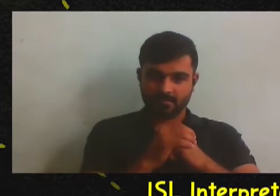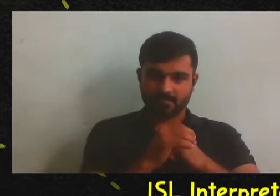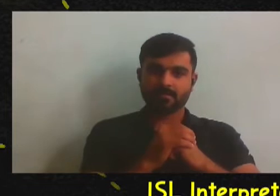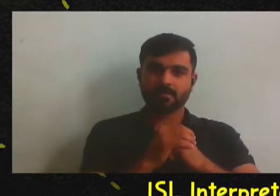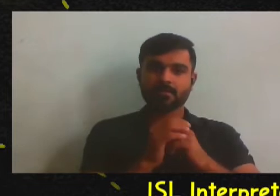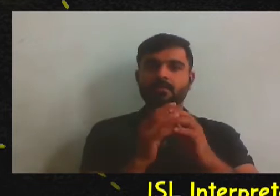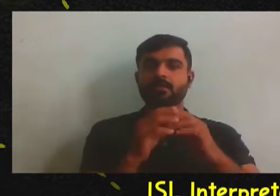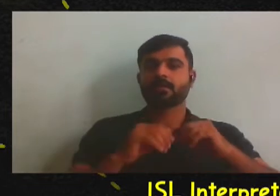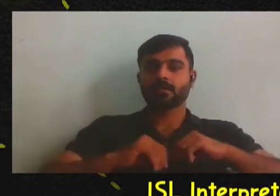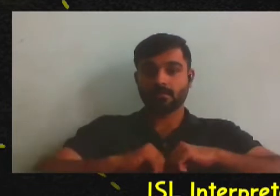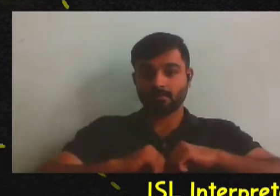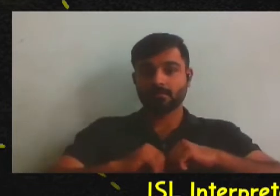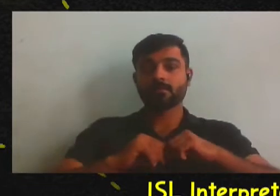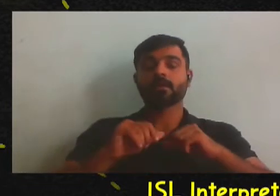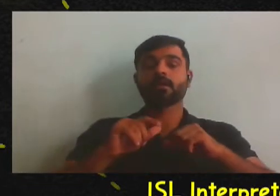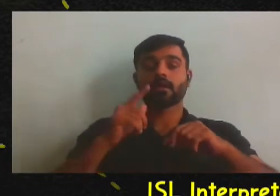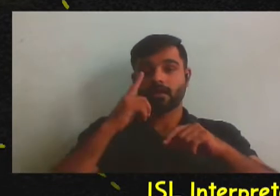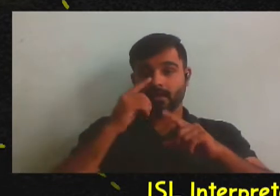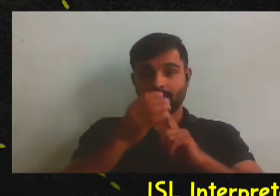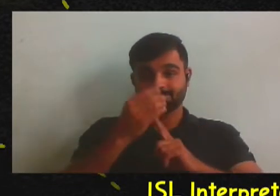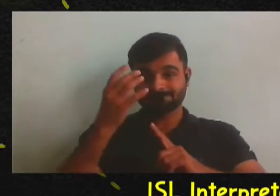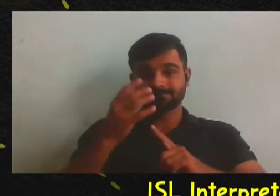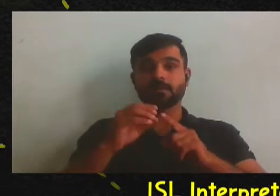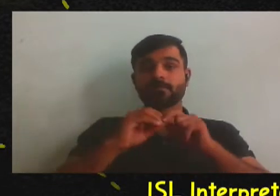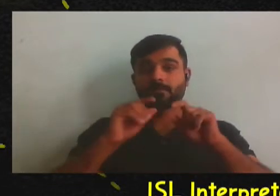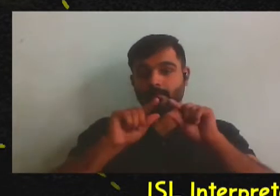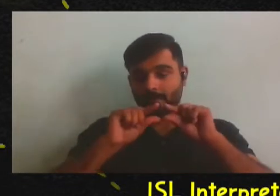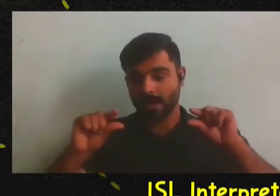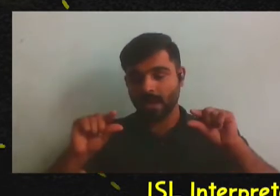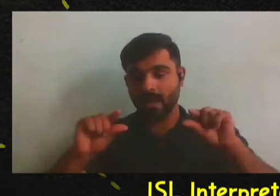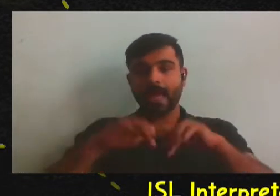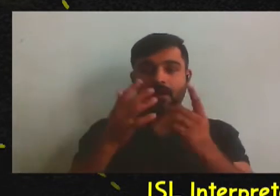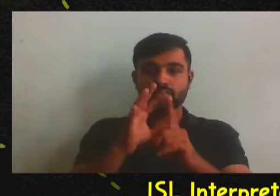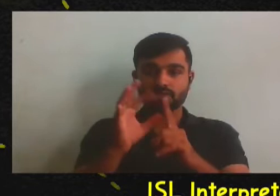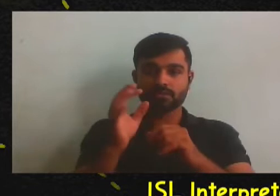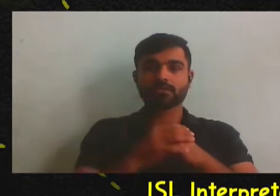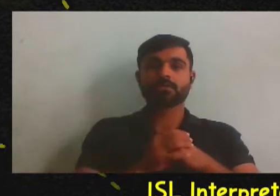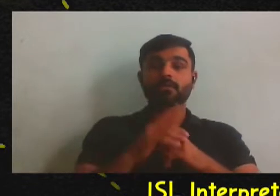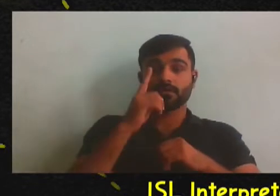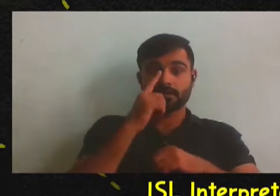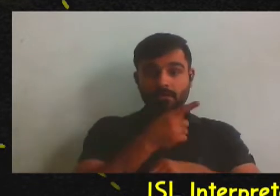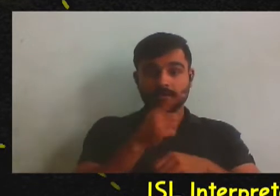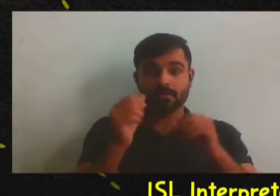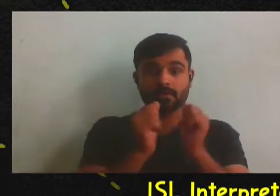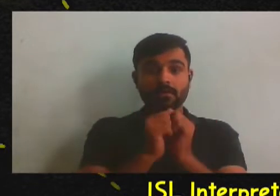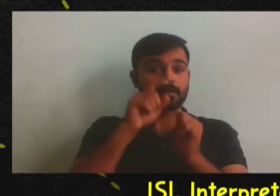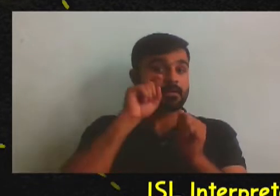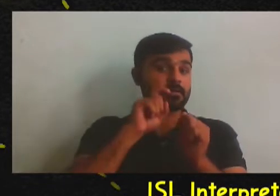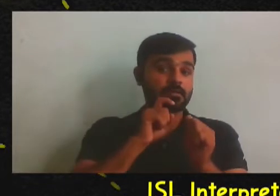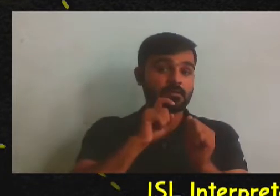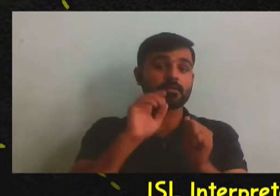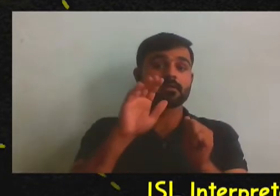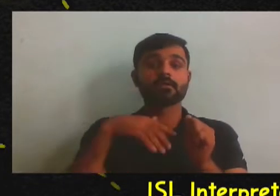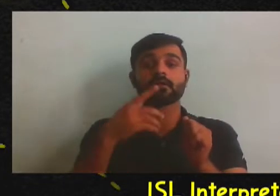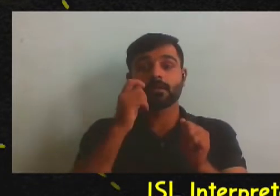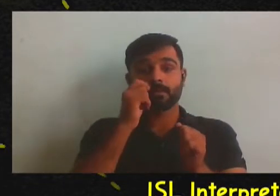मोटे लिंग को पतला और लंबा कैसे करे? लड़की के साथ सेक्स करने में किसी लड़के